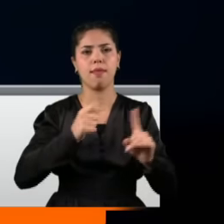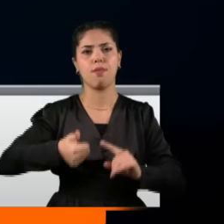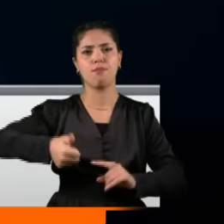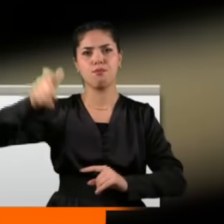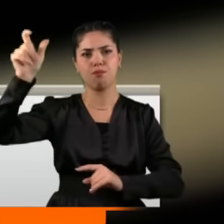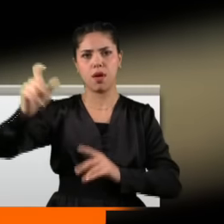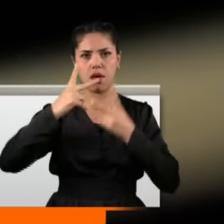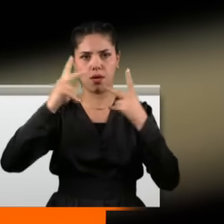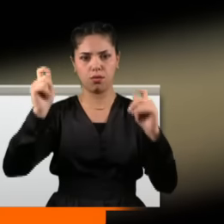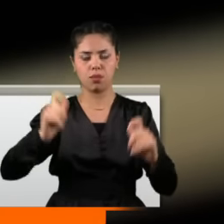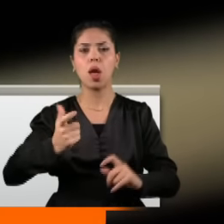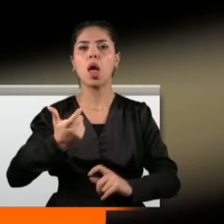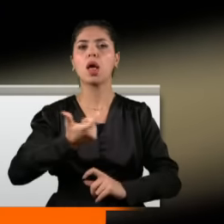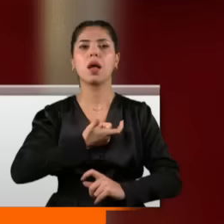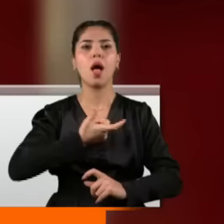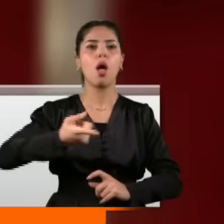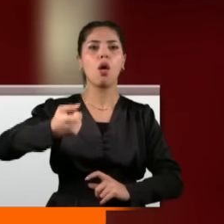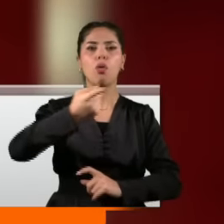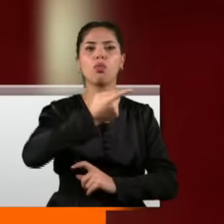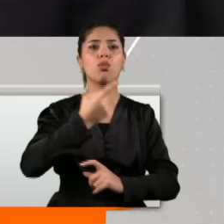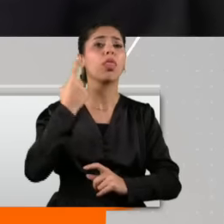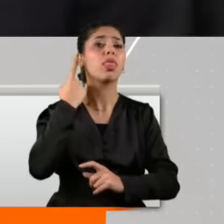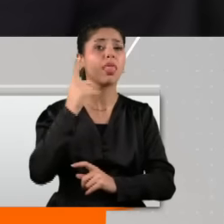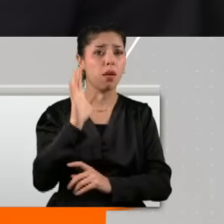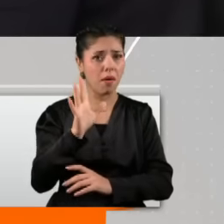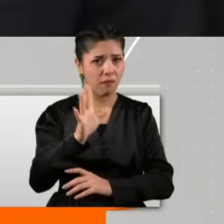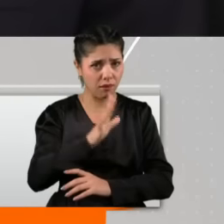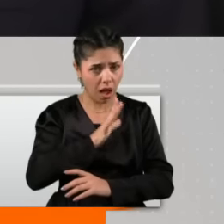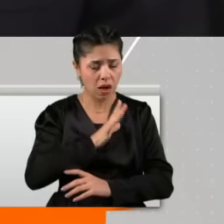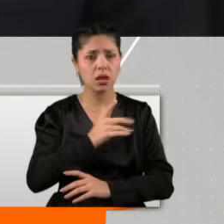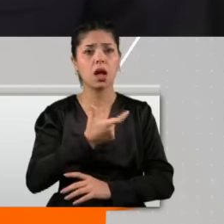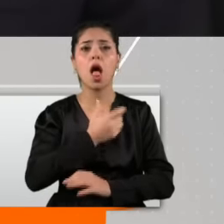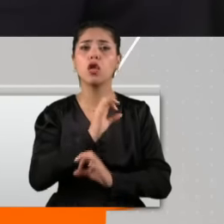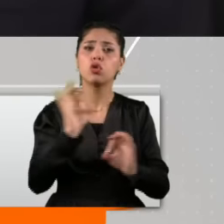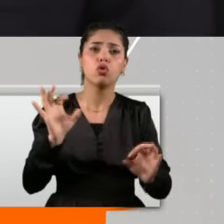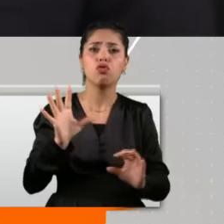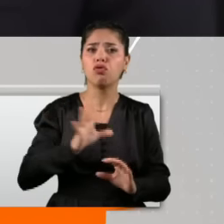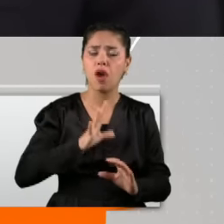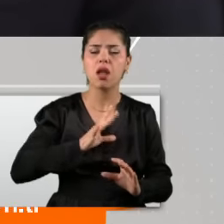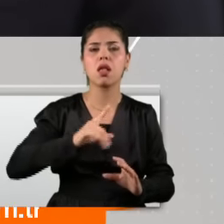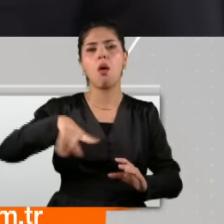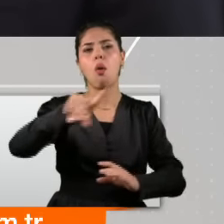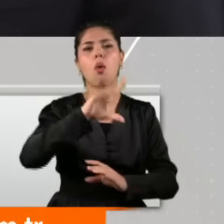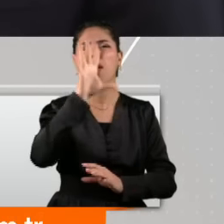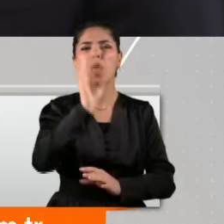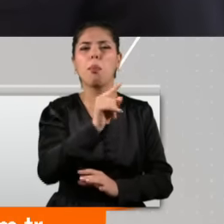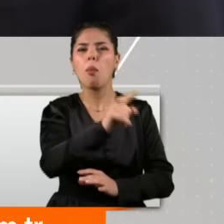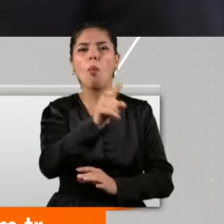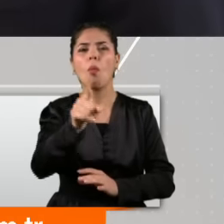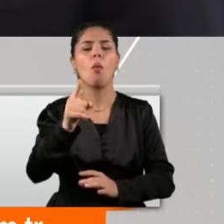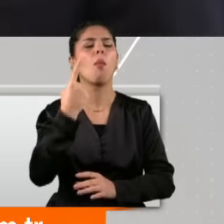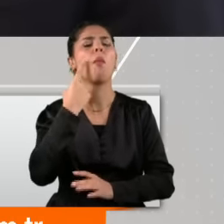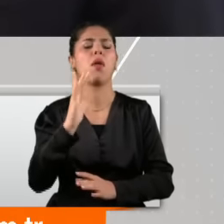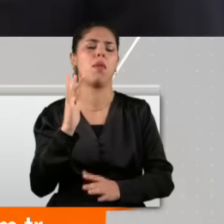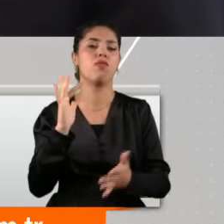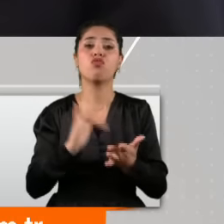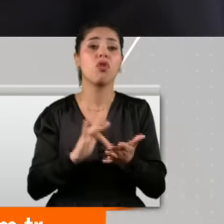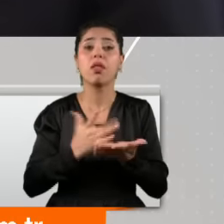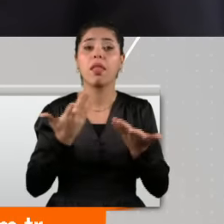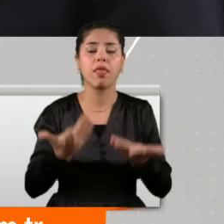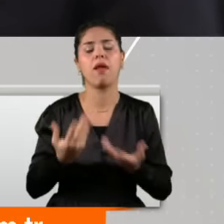ihlal edenlerin sıfatına bakılmaz dedi, ekledi. Kim yasa dışı bahis, yasa dışı kumarla ilgili